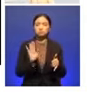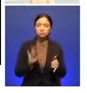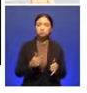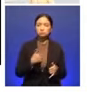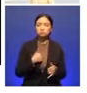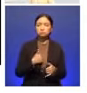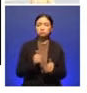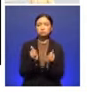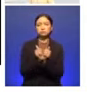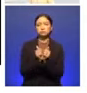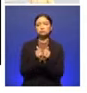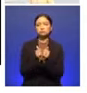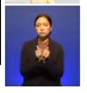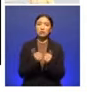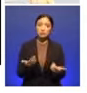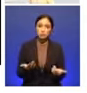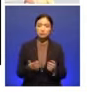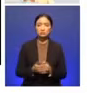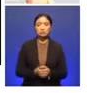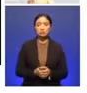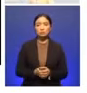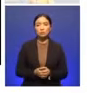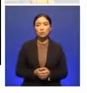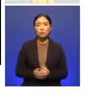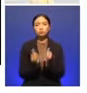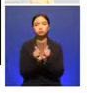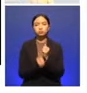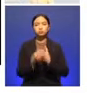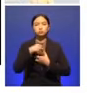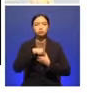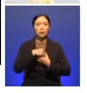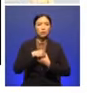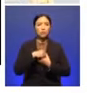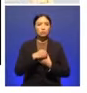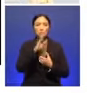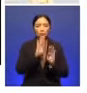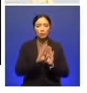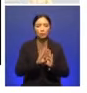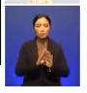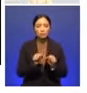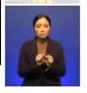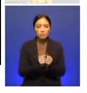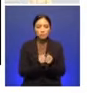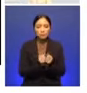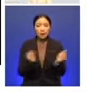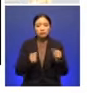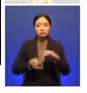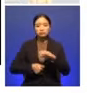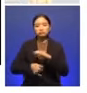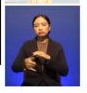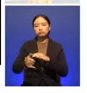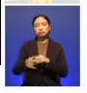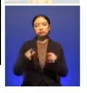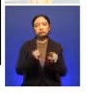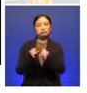ทษเรื่องนี้สำคัญมากนะคะเพราะว่าสภาวะความเป็นนักโทษอันนี้เนี่ยพอคนหลุดออกมาแล้วเนี่ยก็จะเหมือนกันนะคะฉะนั้นอัน